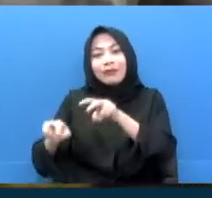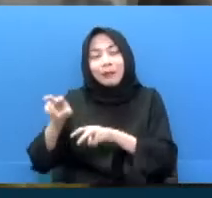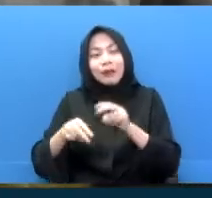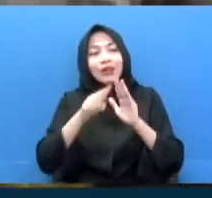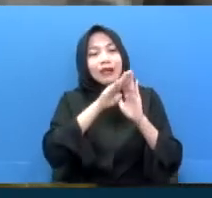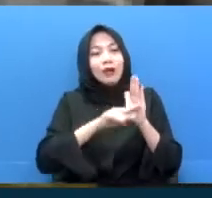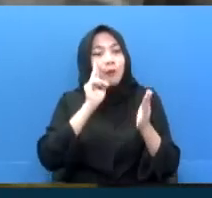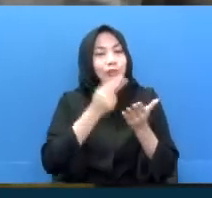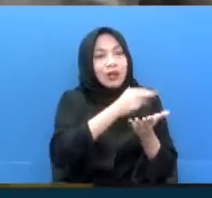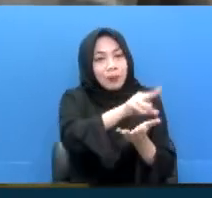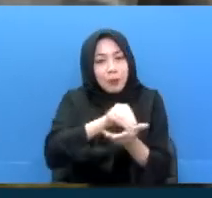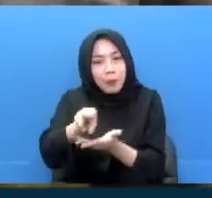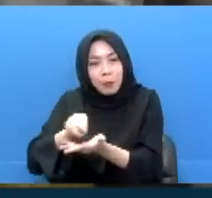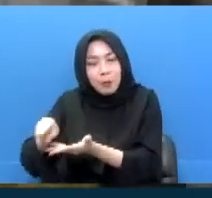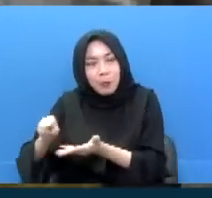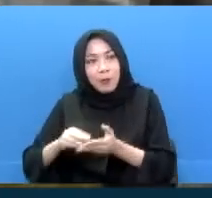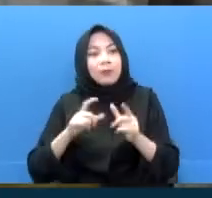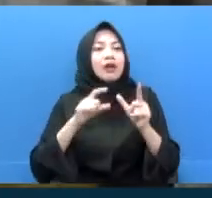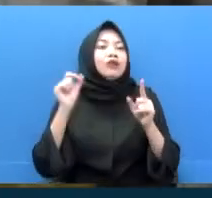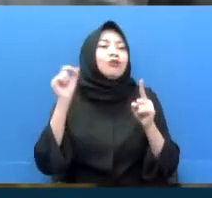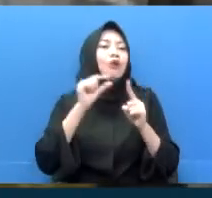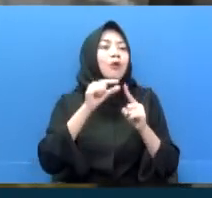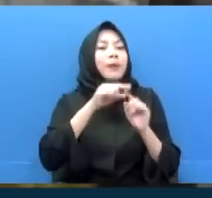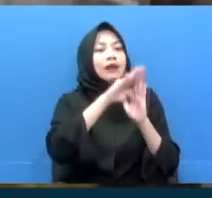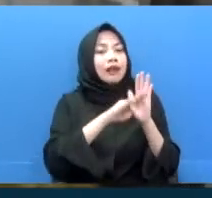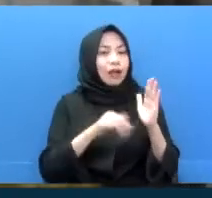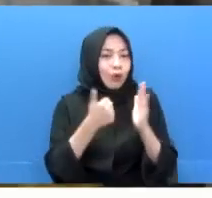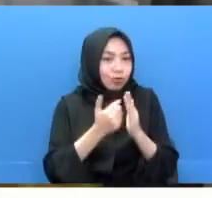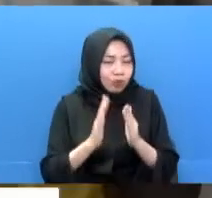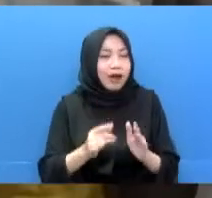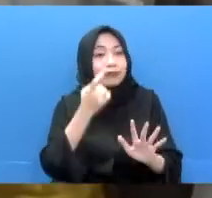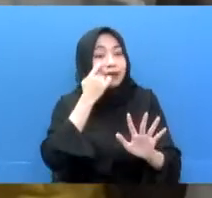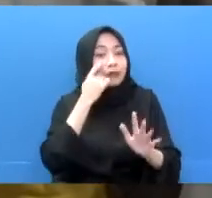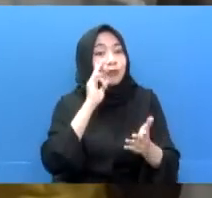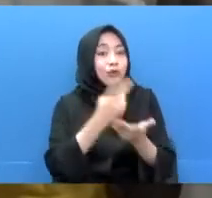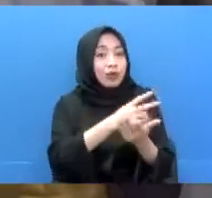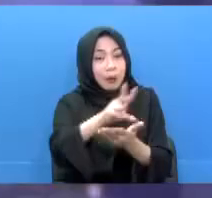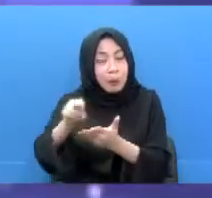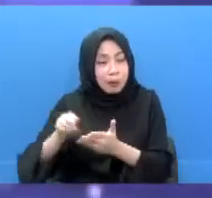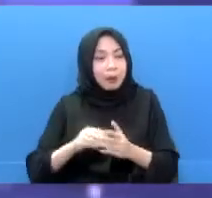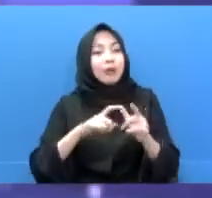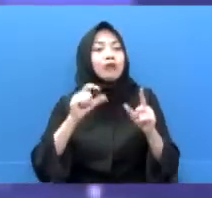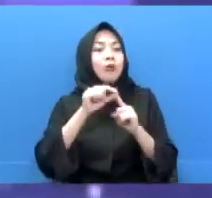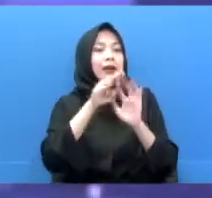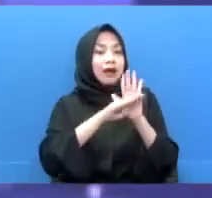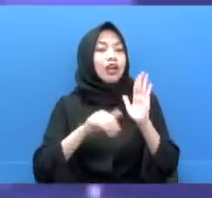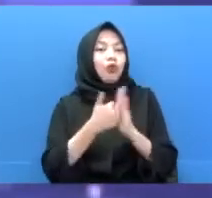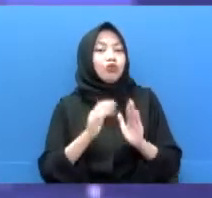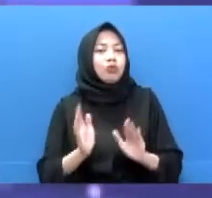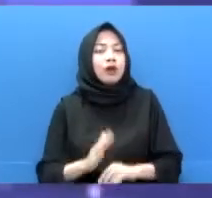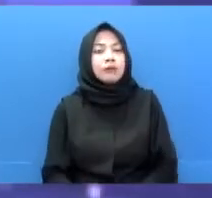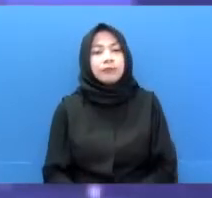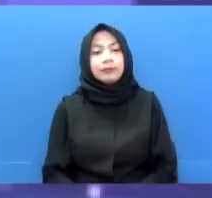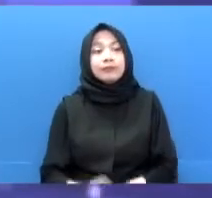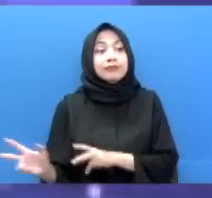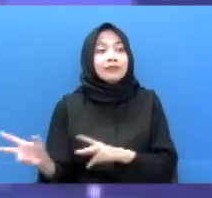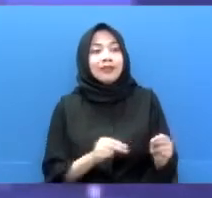bukti yang didapatkan baik itu keterangan saksi ataupun alat bukti yang lainnya kuasa hukum sak telah